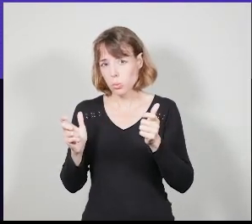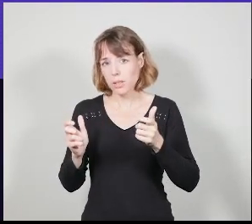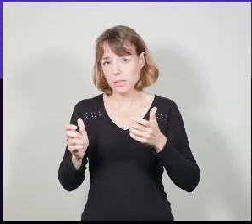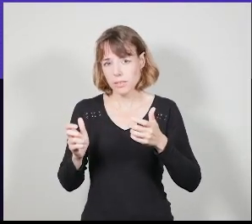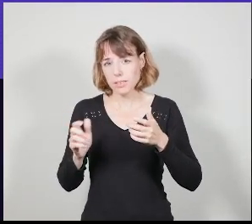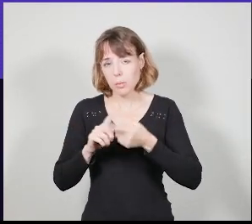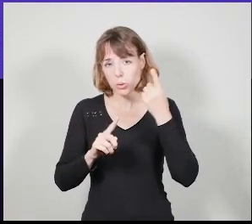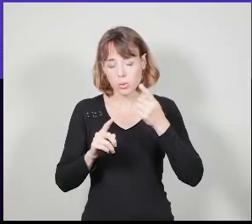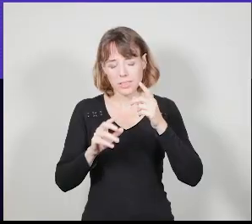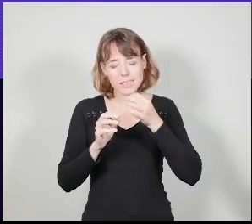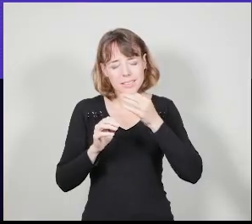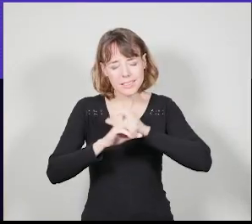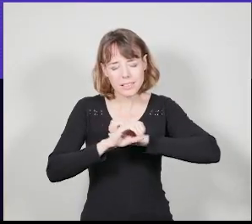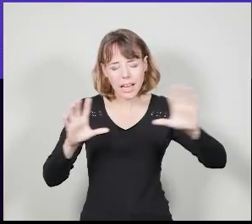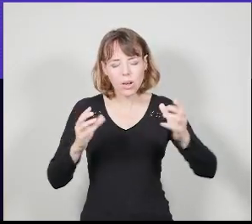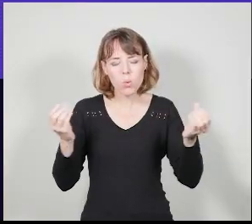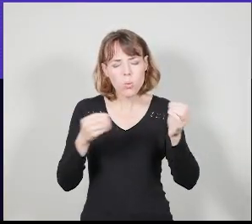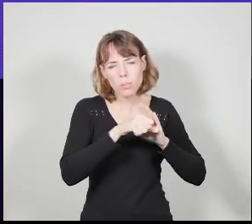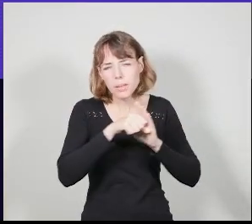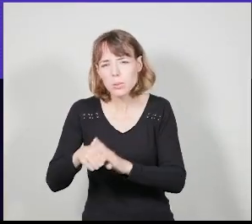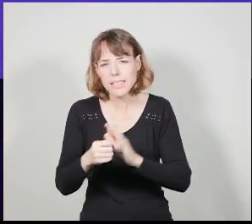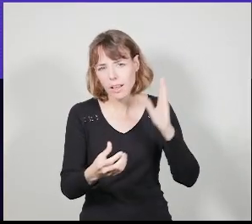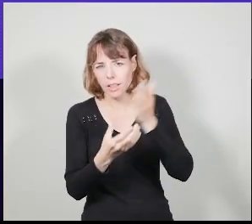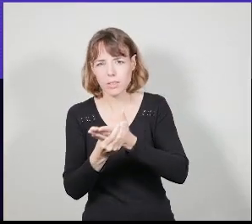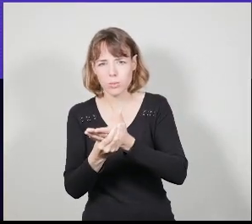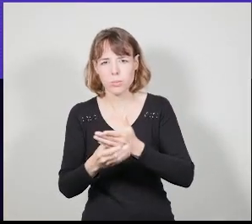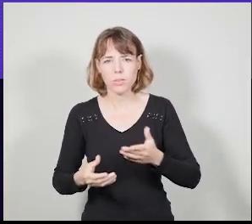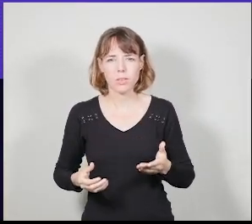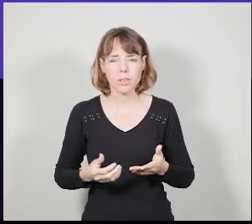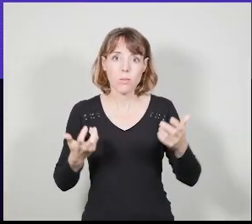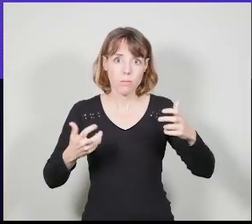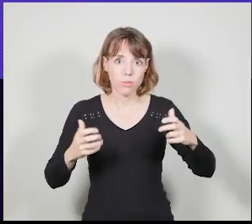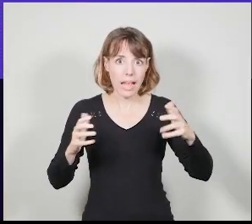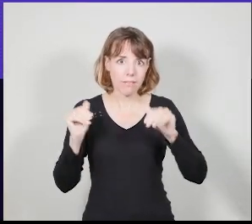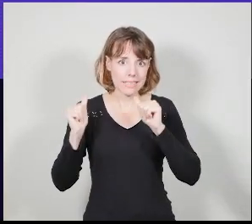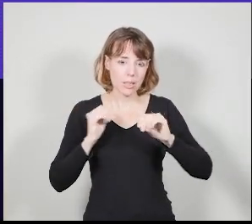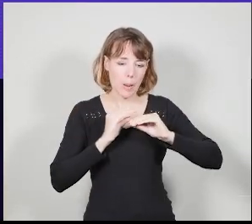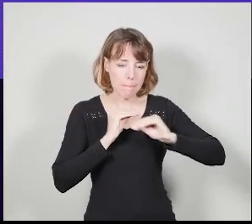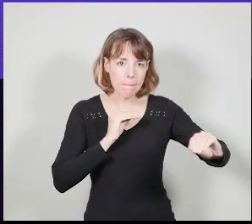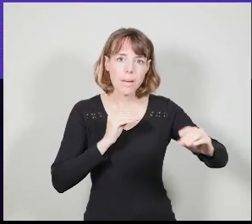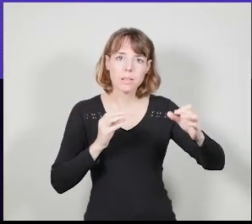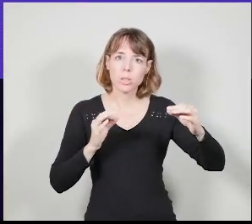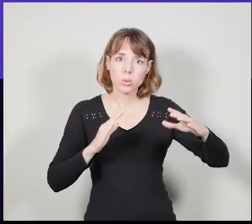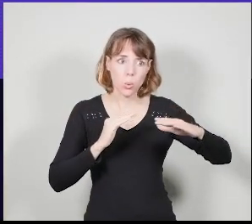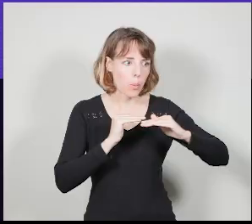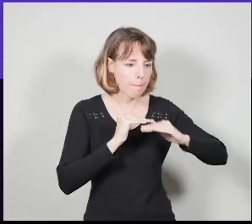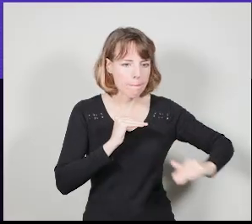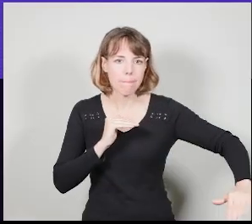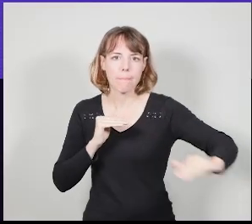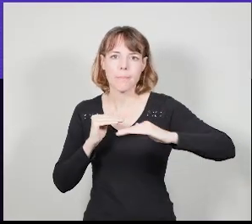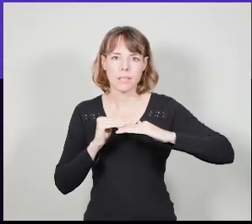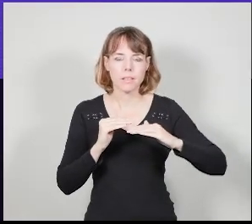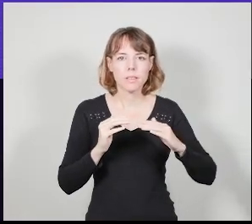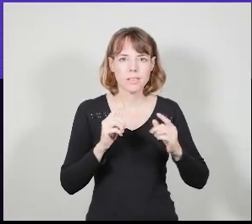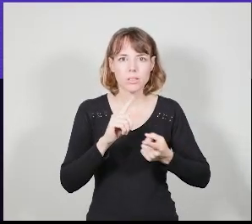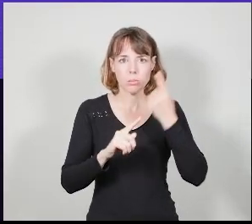d'intervention pour essayer en fait de mailler le territoire et d'éviter toutes ces zones blanches et essayer aussi que l'accompagnement se fasse en proximité des lieux de vie des personnes.